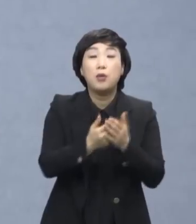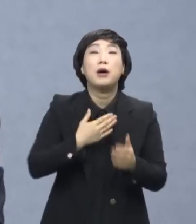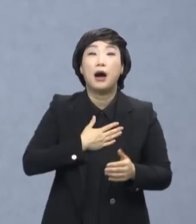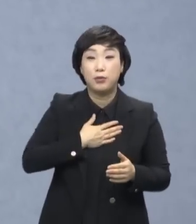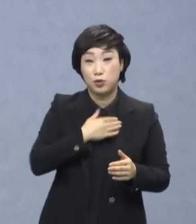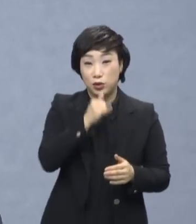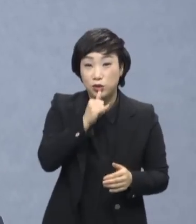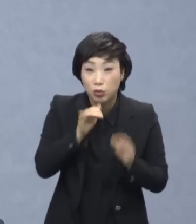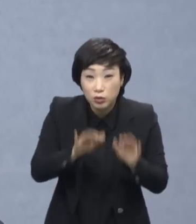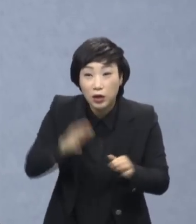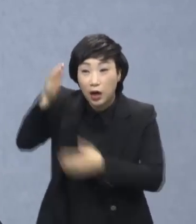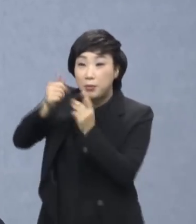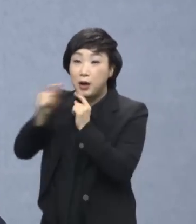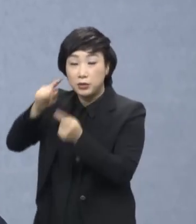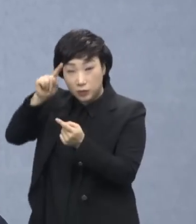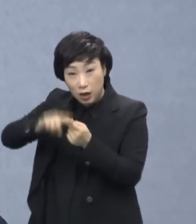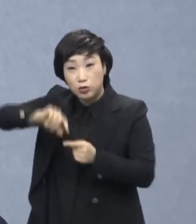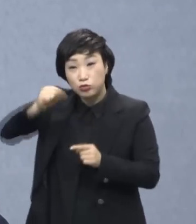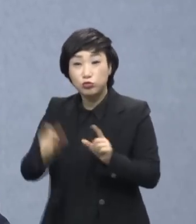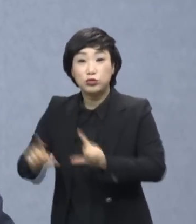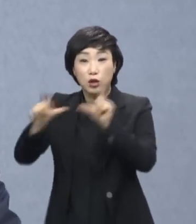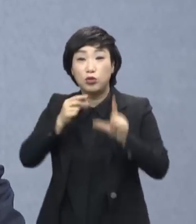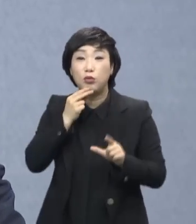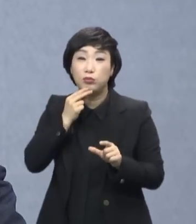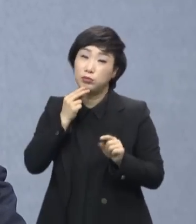경험했다면서도 하나님 말씀대로 안 살면